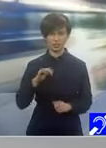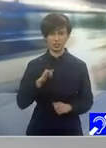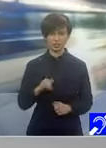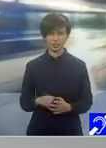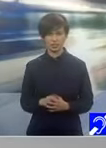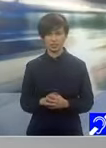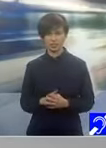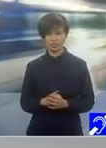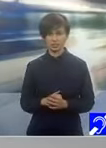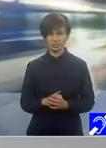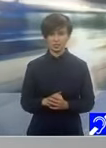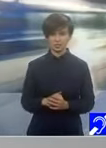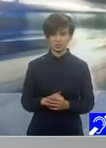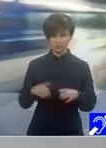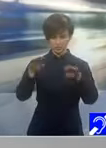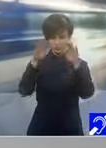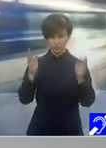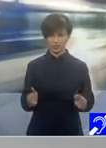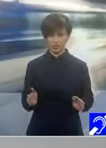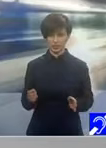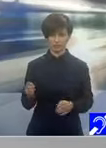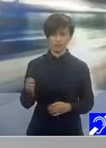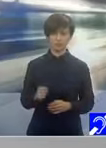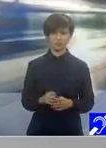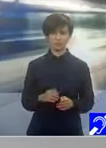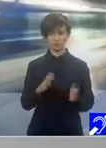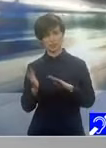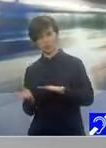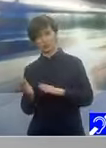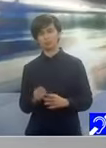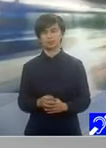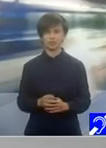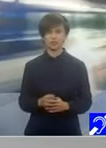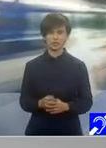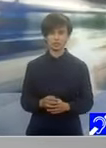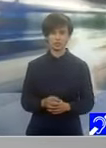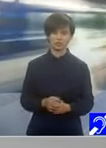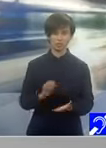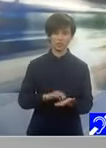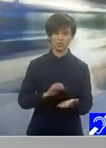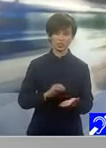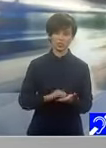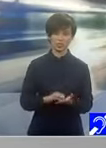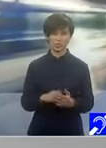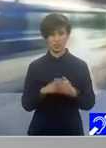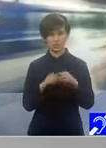tragă și pereții după ele. Astfel că a fost o necesitate refacerea